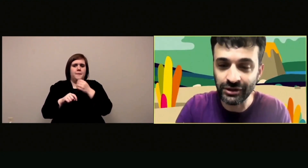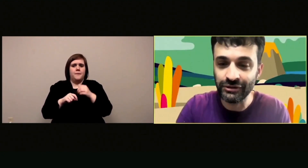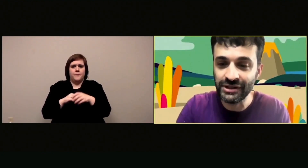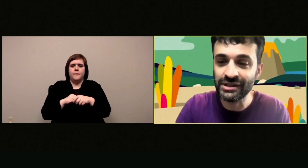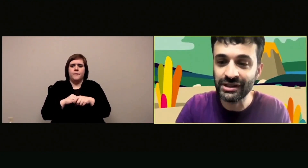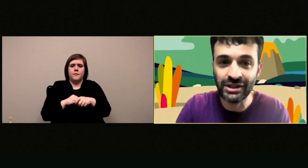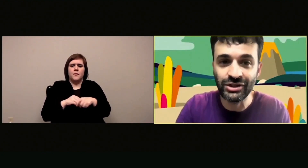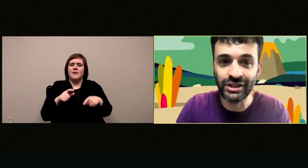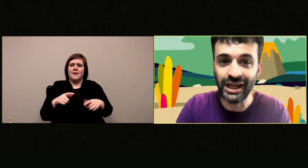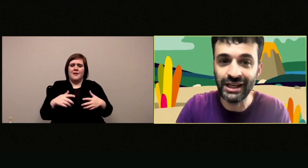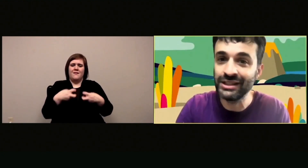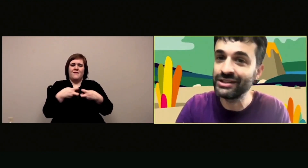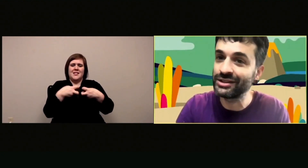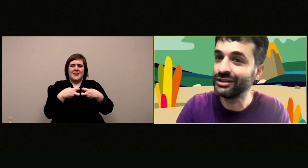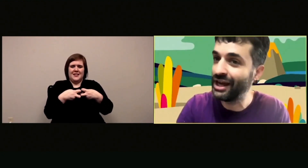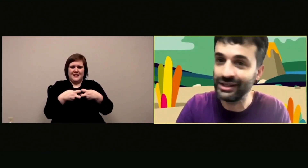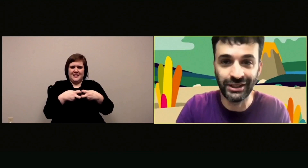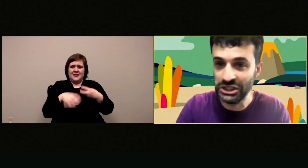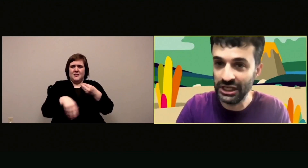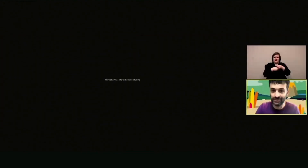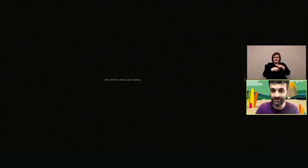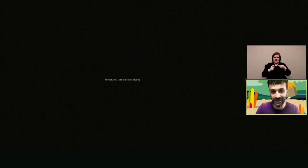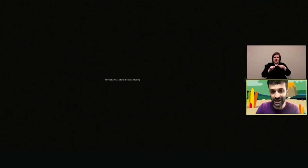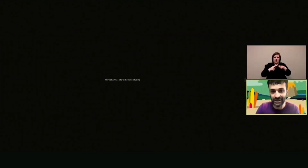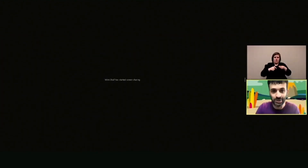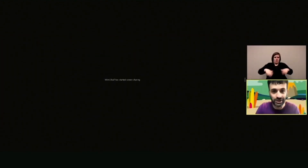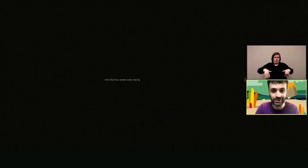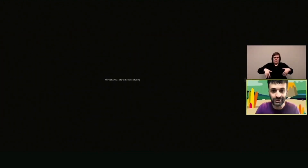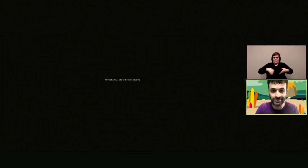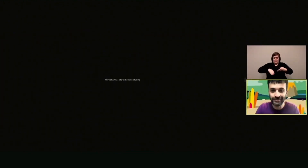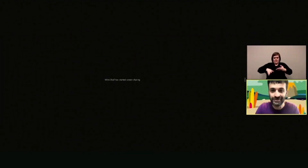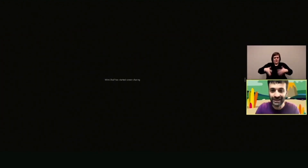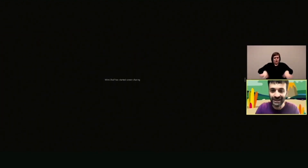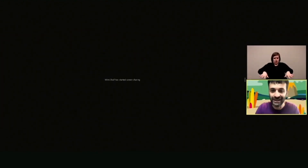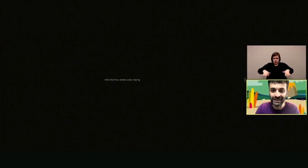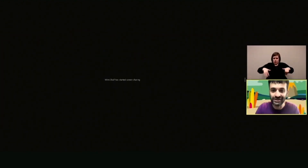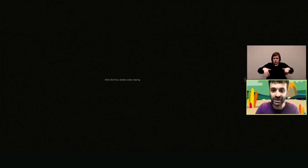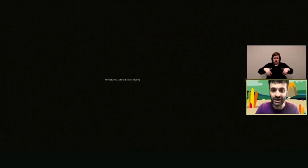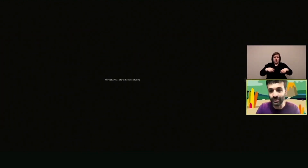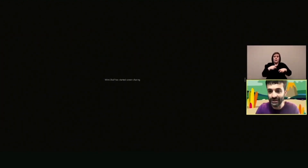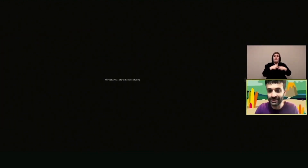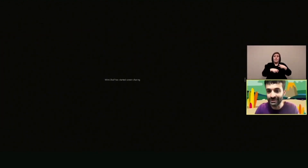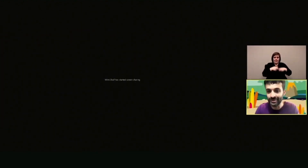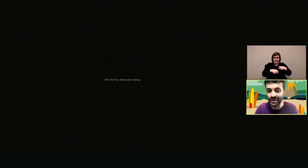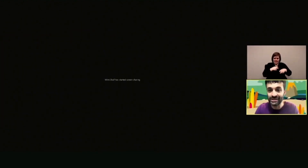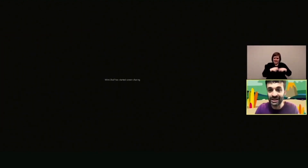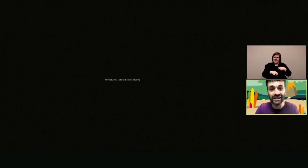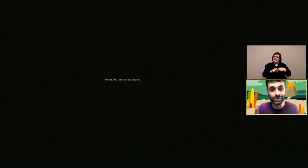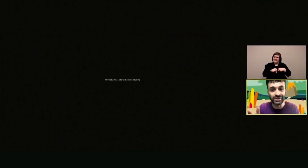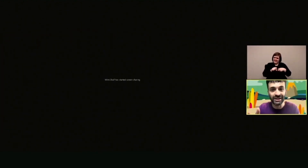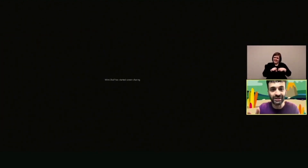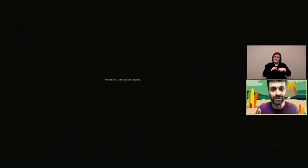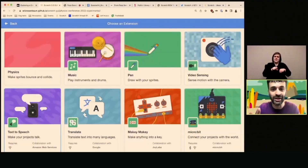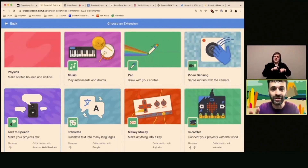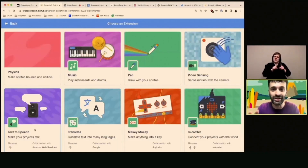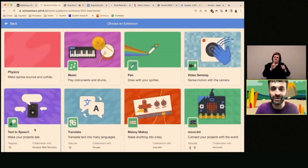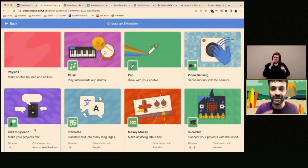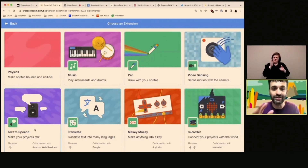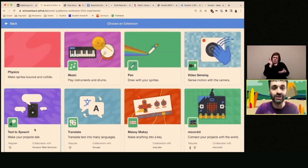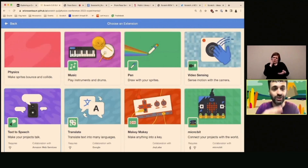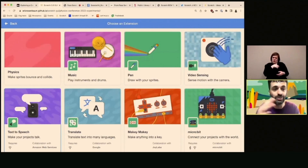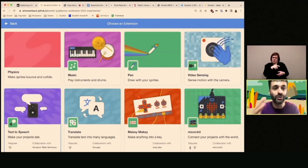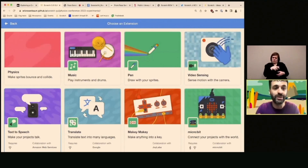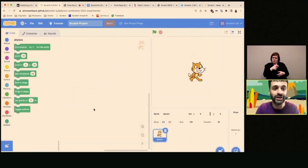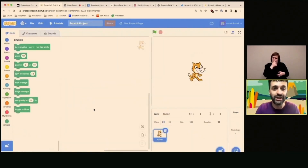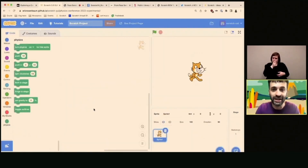ですあの皆様に見せるための安定性はあるん